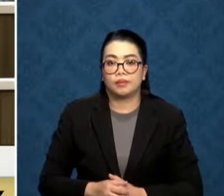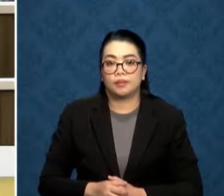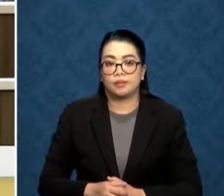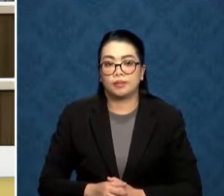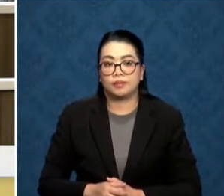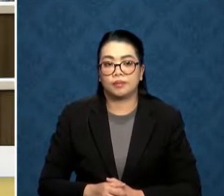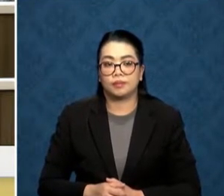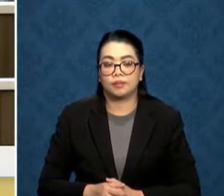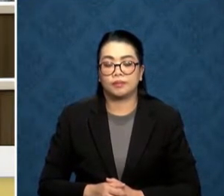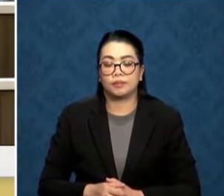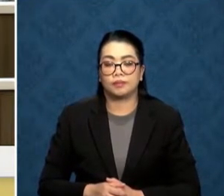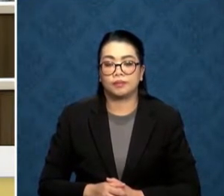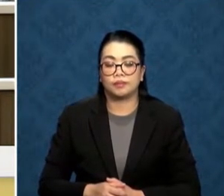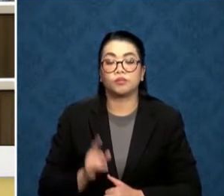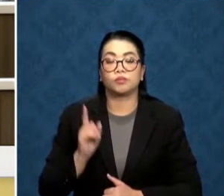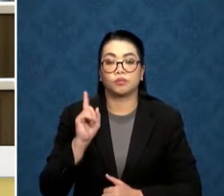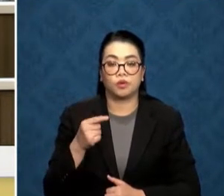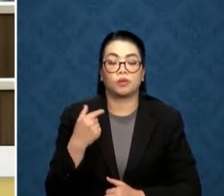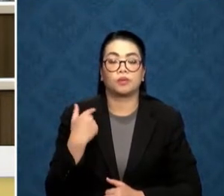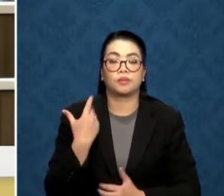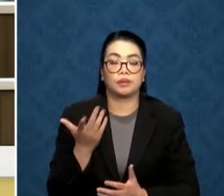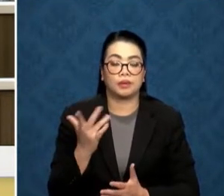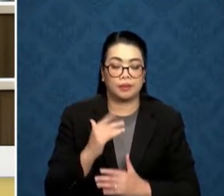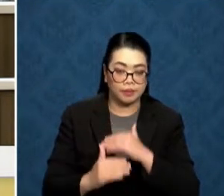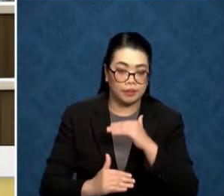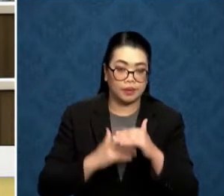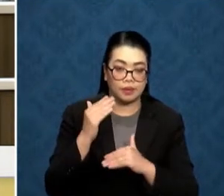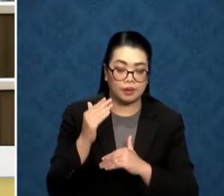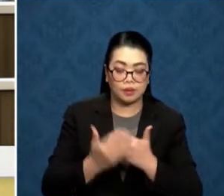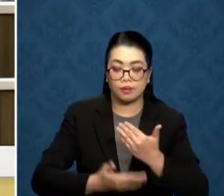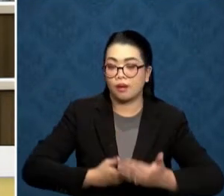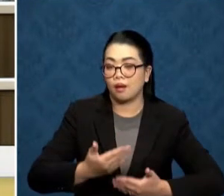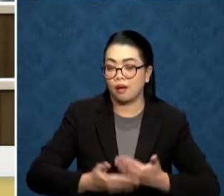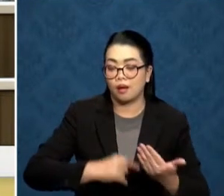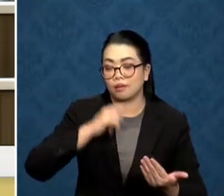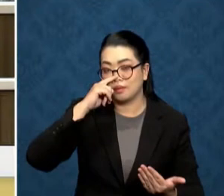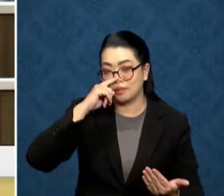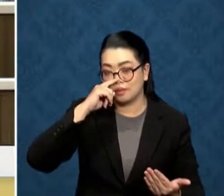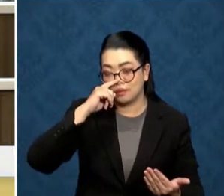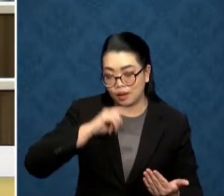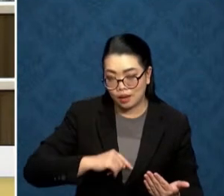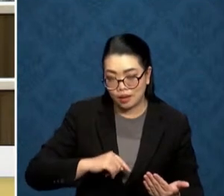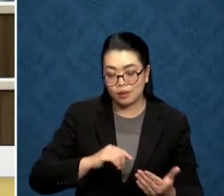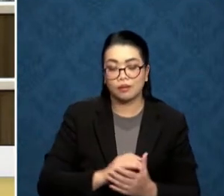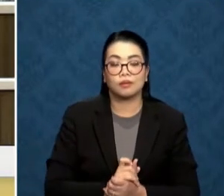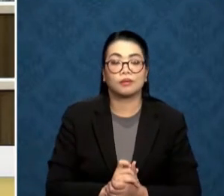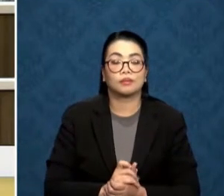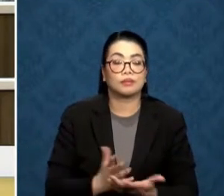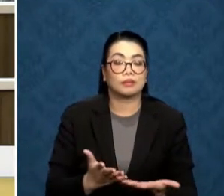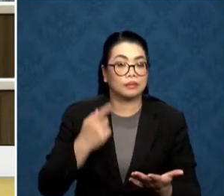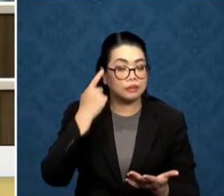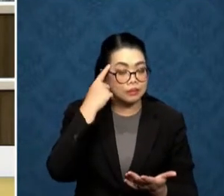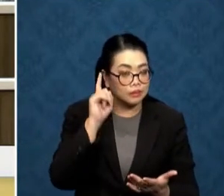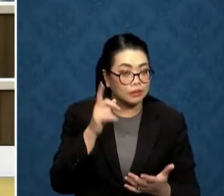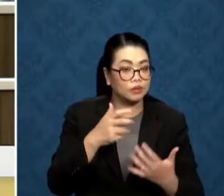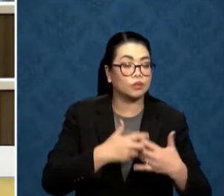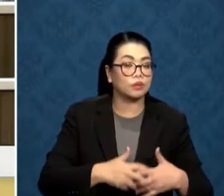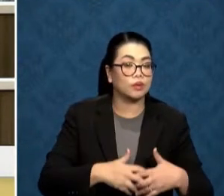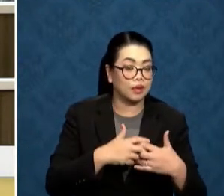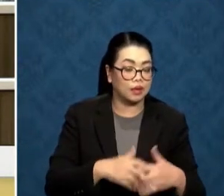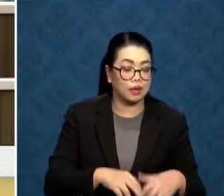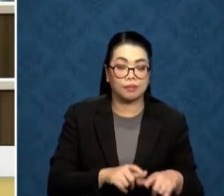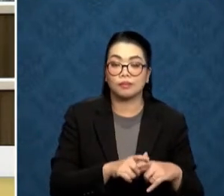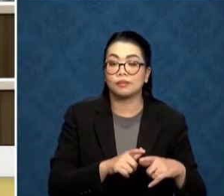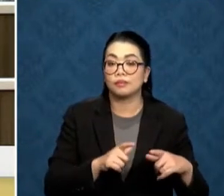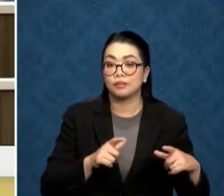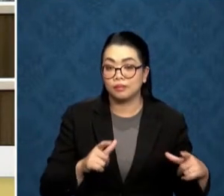นอกจากนั้นครับ ต้องมีการพัฒนาตลาดของไทยนะครับโดยไมได้จำกเฉพาะอุสาหกรมขนาใหญ่เทานั้